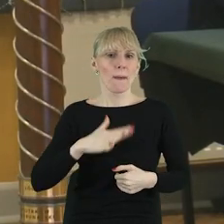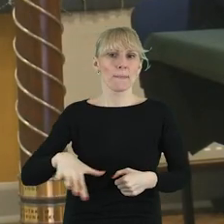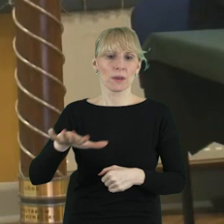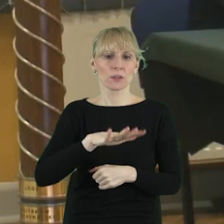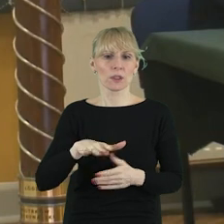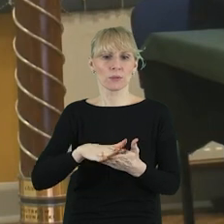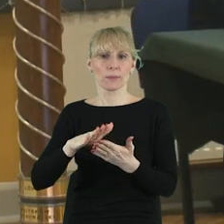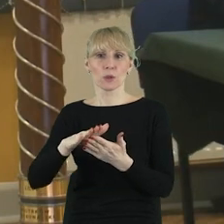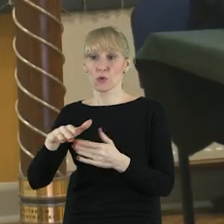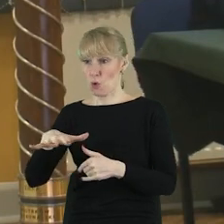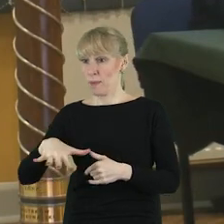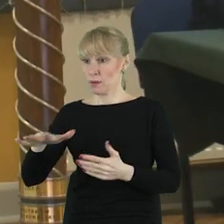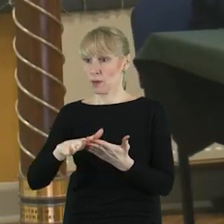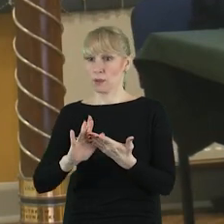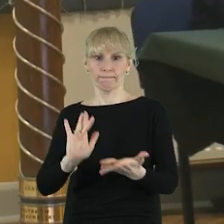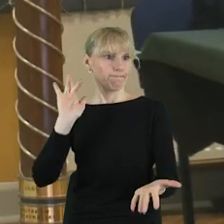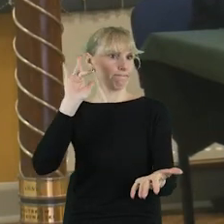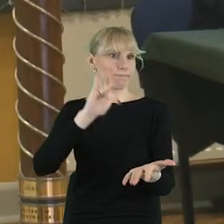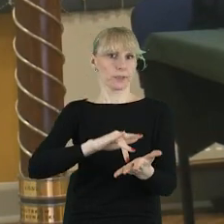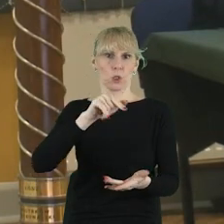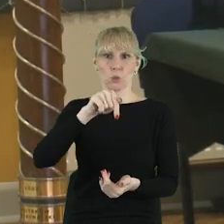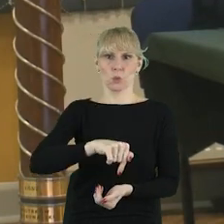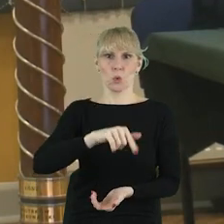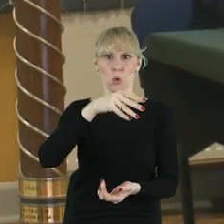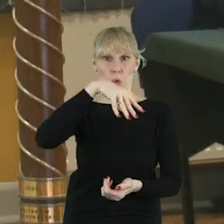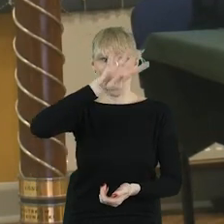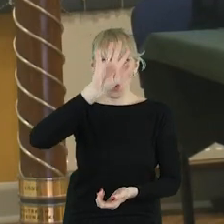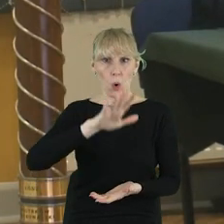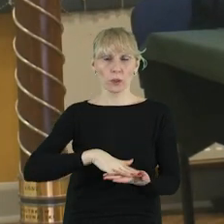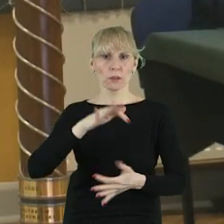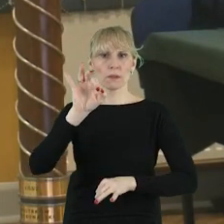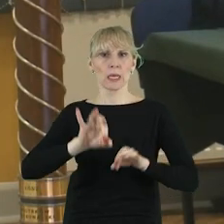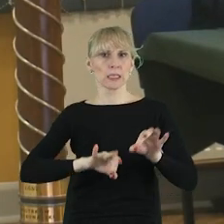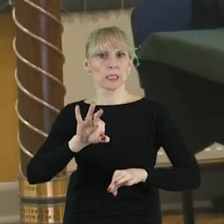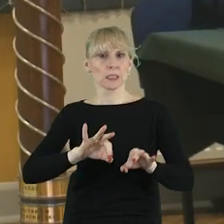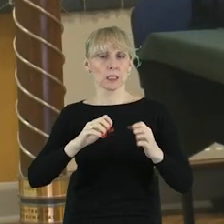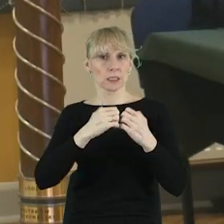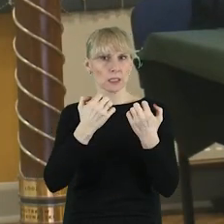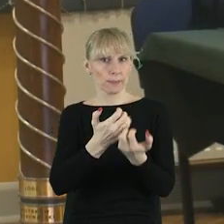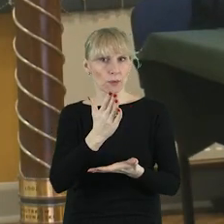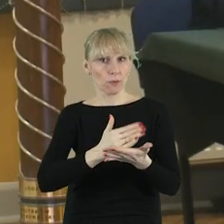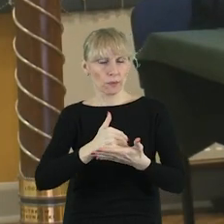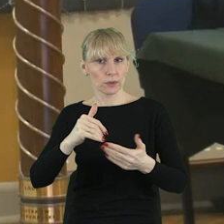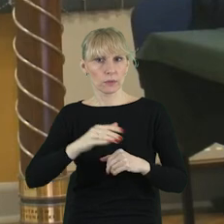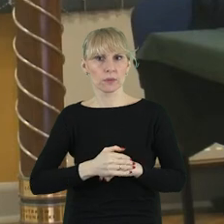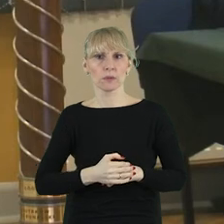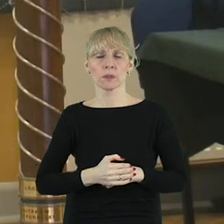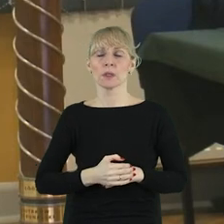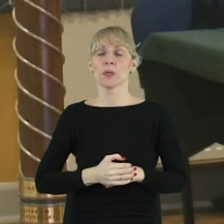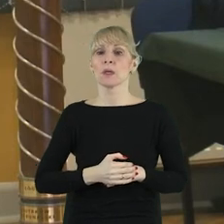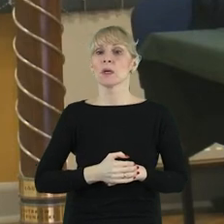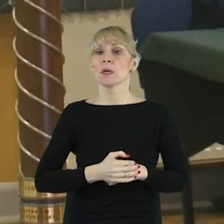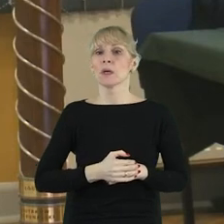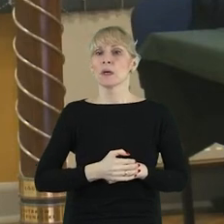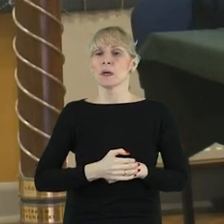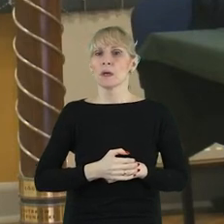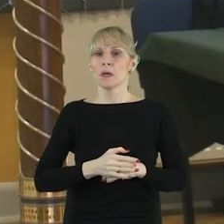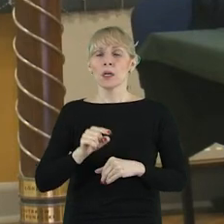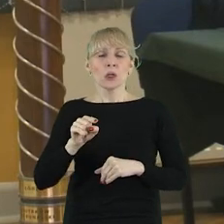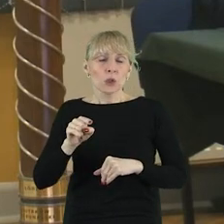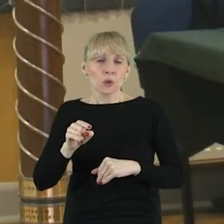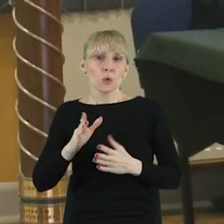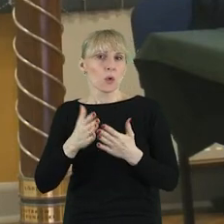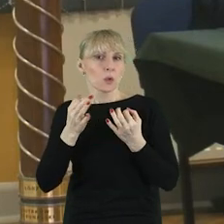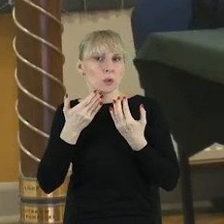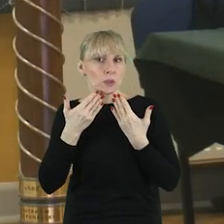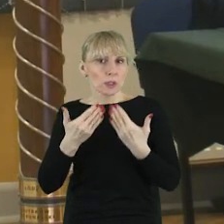głos, zadać pytanie, wypowiedzieć się, bo tylko dzięki dobrej, otwartej dyskusji będziemy w stanie wyjaśnić wszelkie wątpliwości. Stąd mój